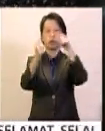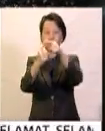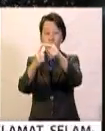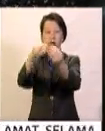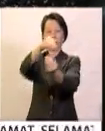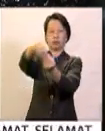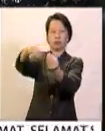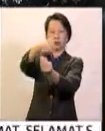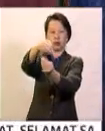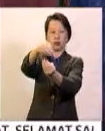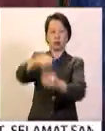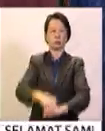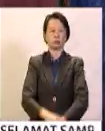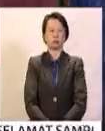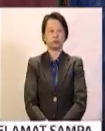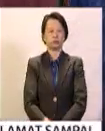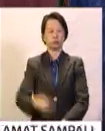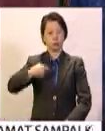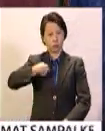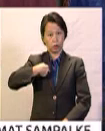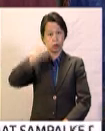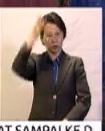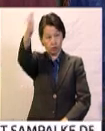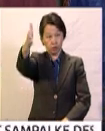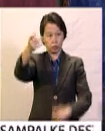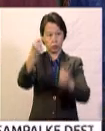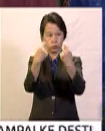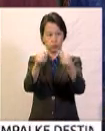Mekah. Saya akan cuba